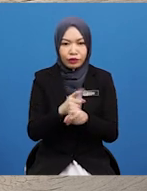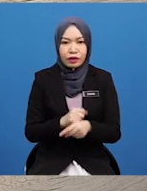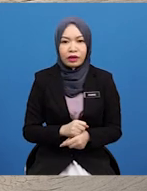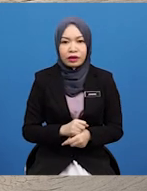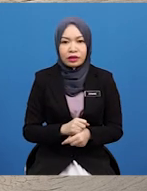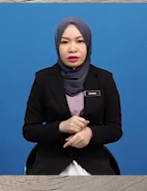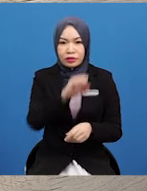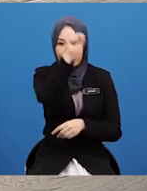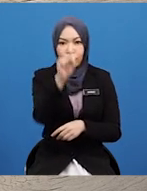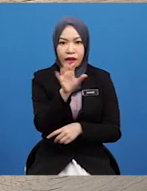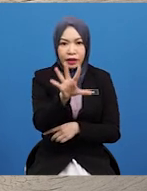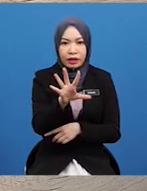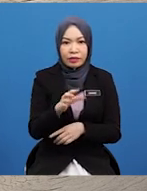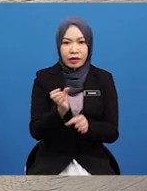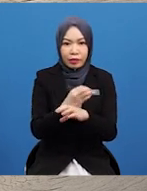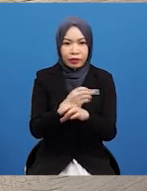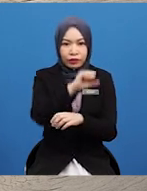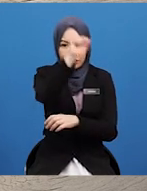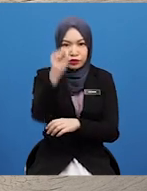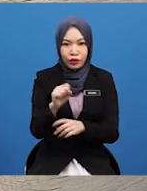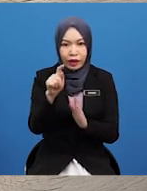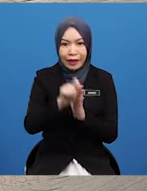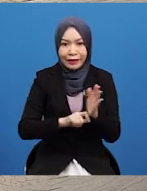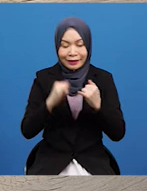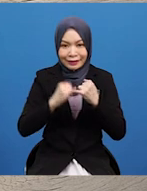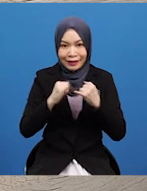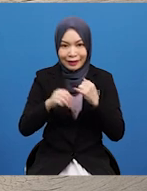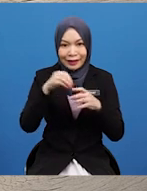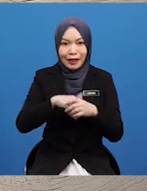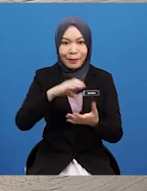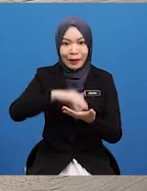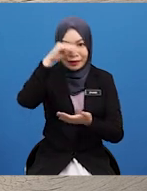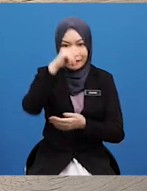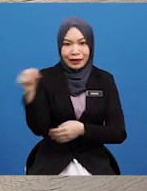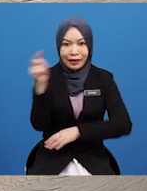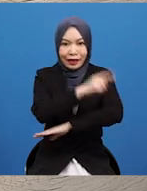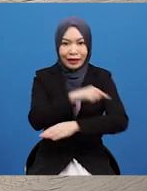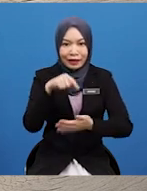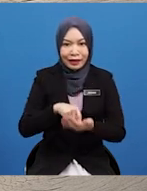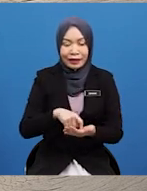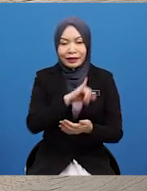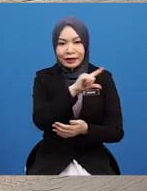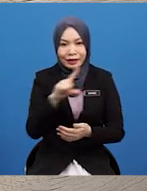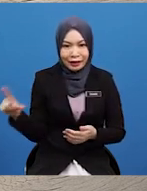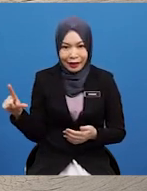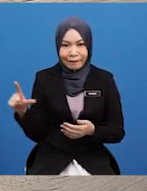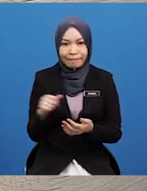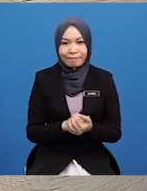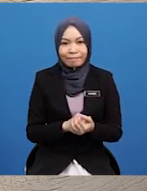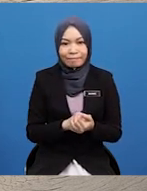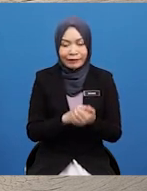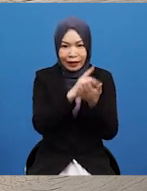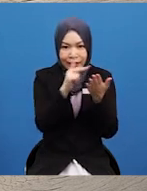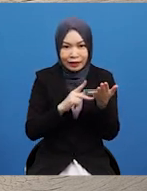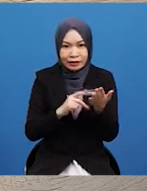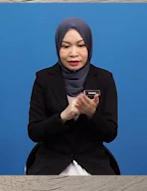Soalan 5. Bentuk soalan yang terakhir dalam pelajaran kita hari ini ialah analisis kesalahan tata